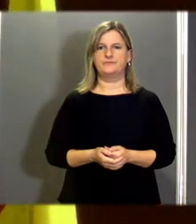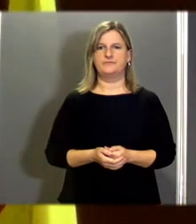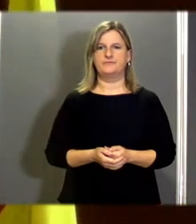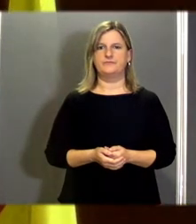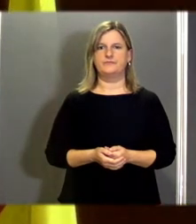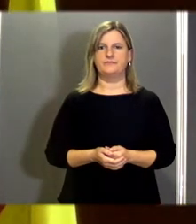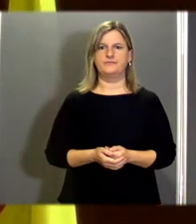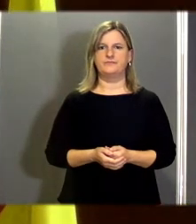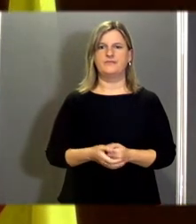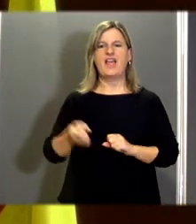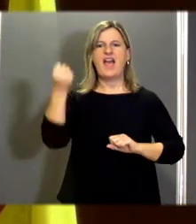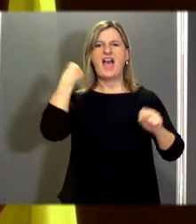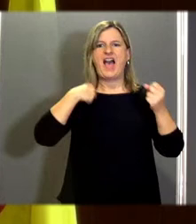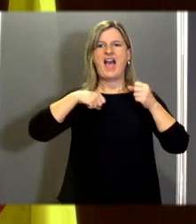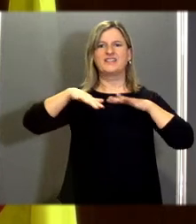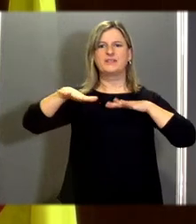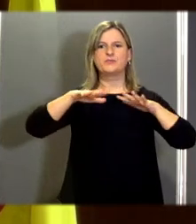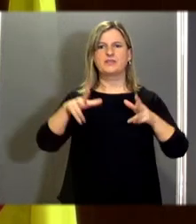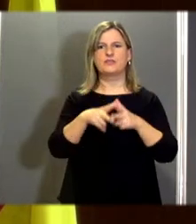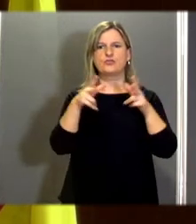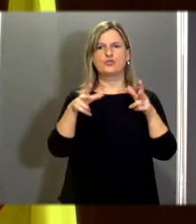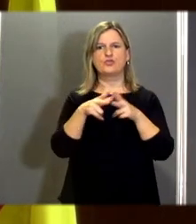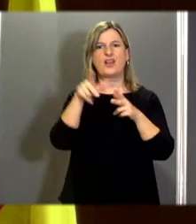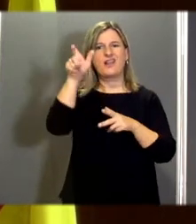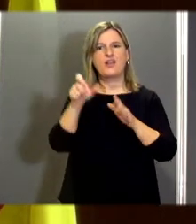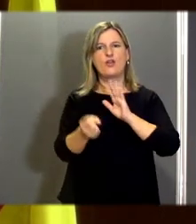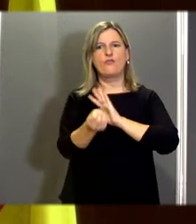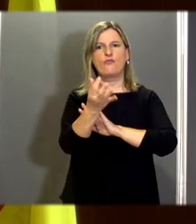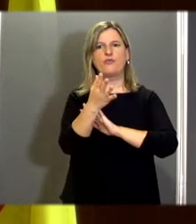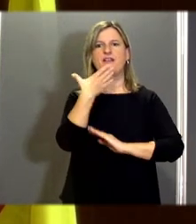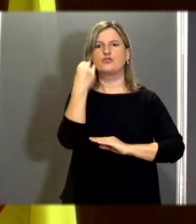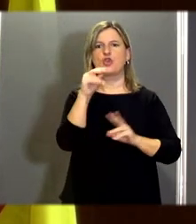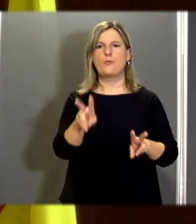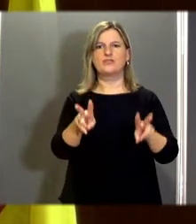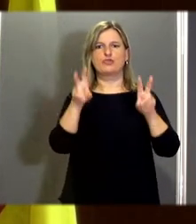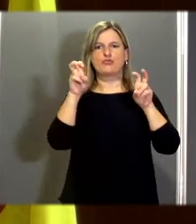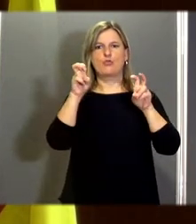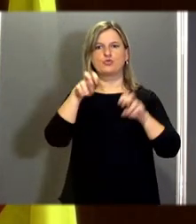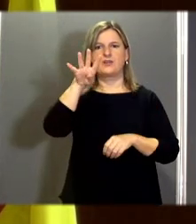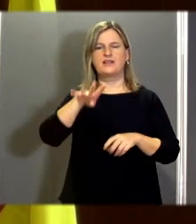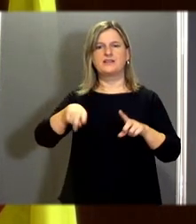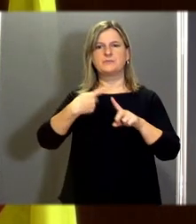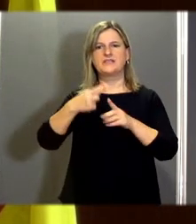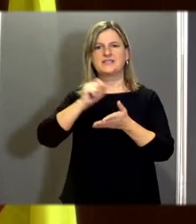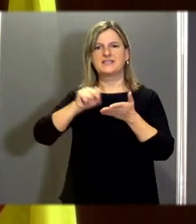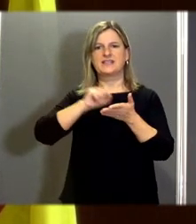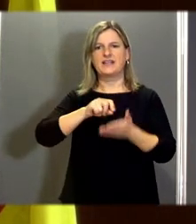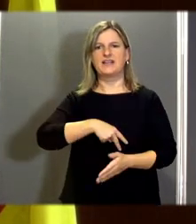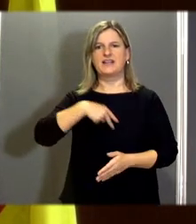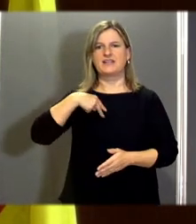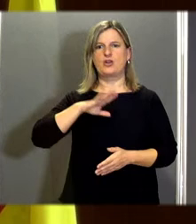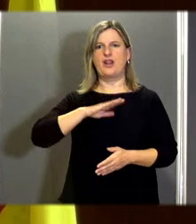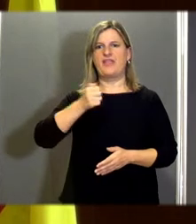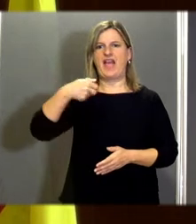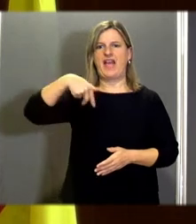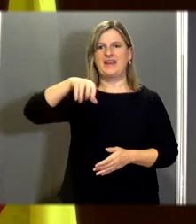Activista social, fundador de Joves Nous Catalans i secretari nacional de